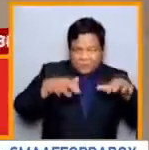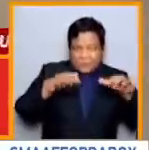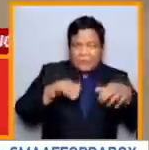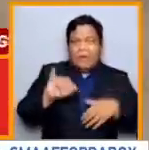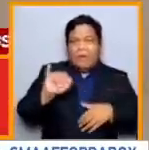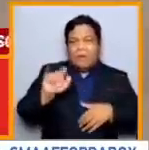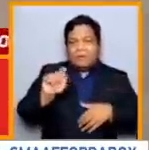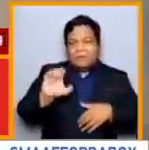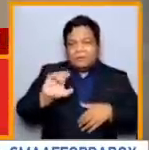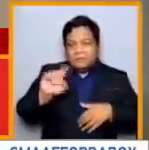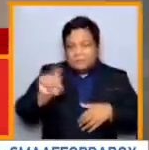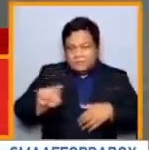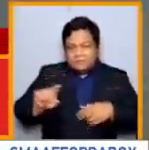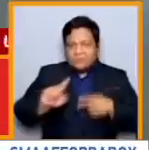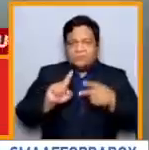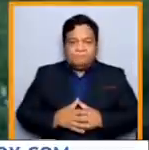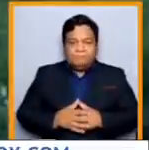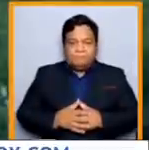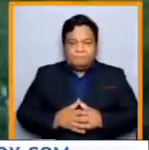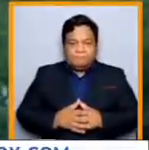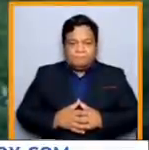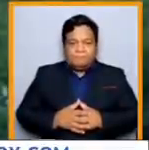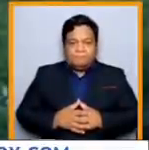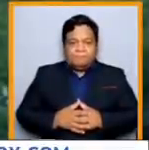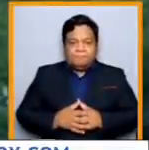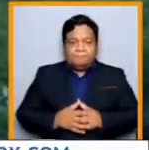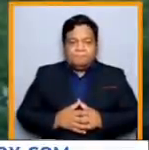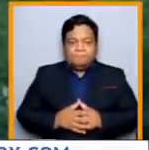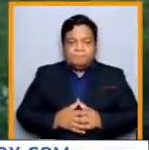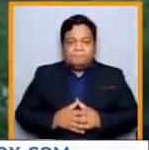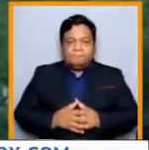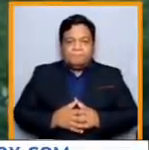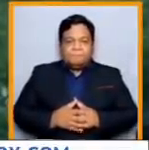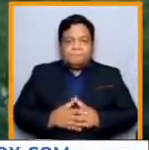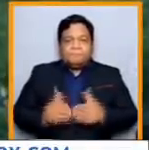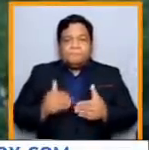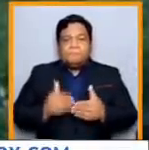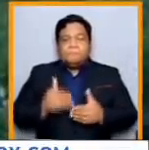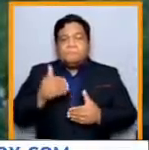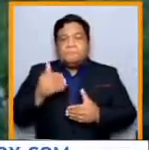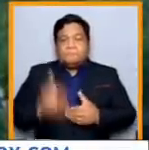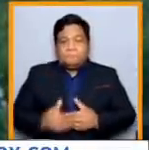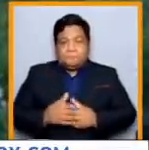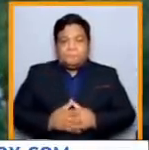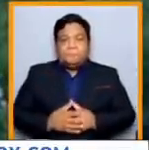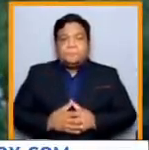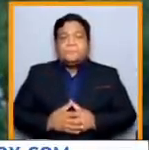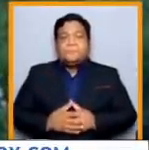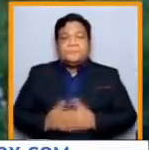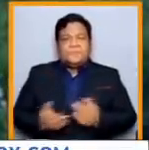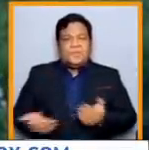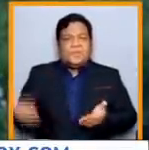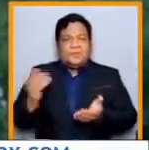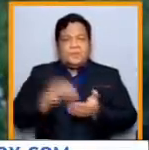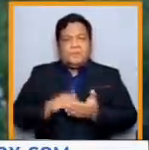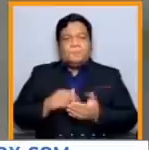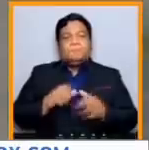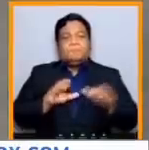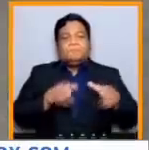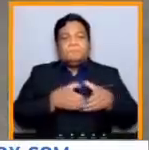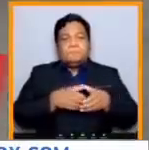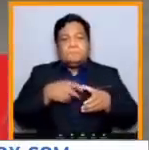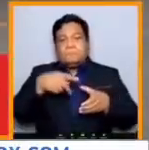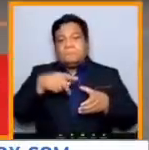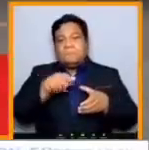ang naranasang pag-ulan sa Davao. Naghain ang panibagong petisyon na 5 pisong taas pasahe ang transport group na Pasang Mazda.